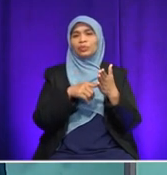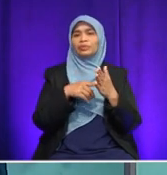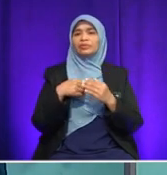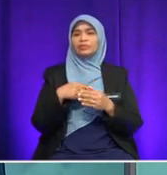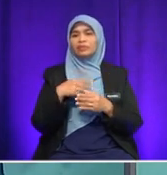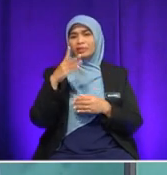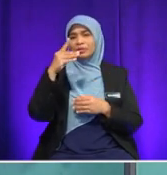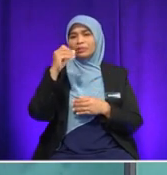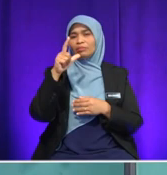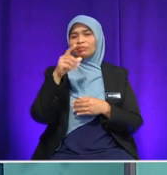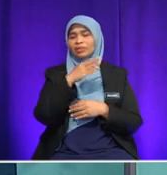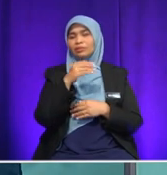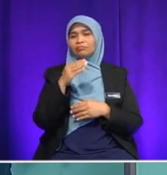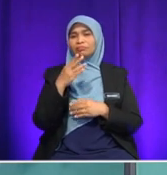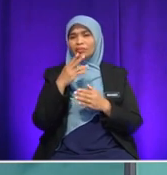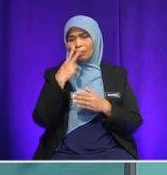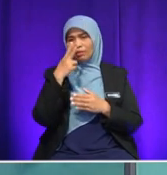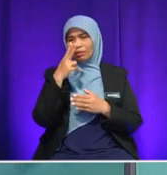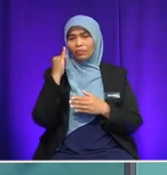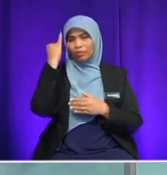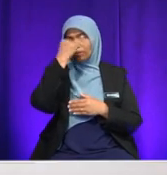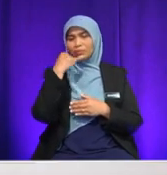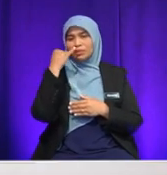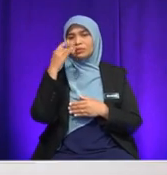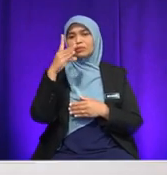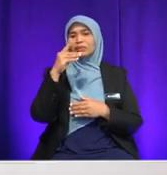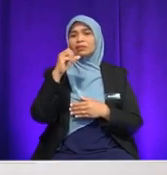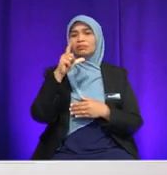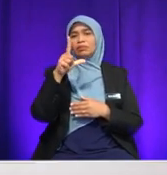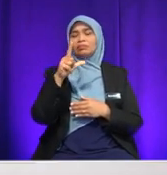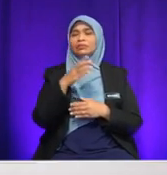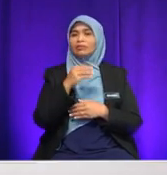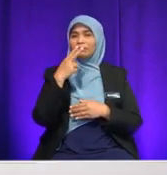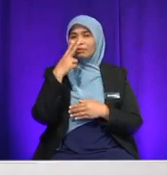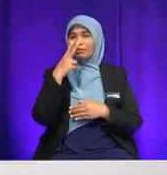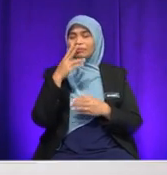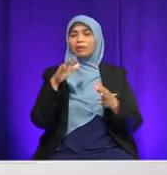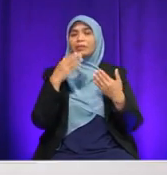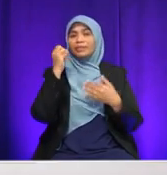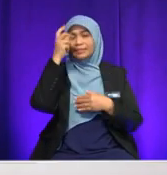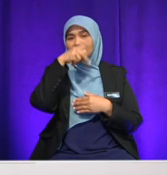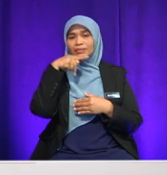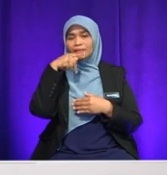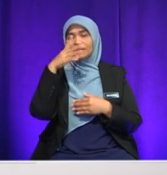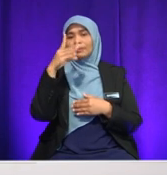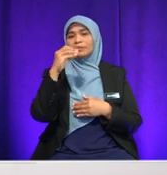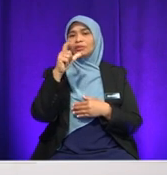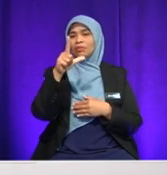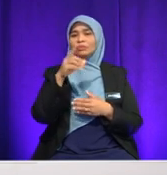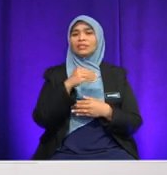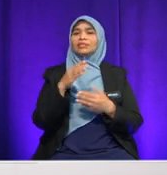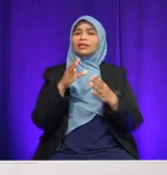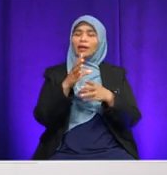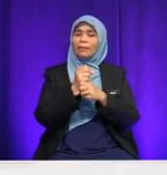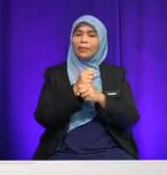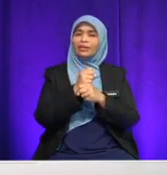meneliti imej Dol dan pergi kepada penilaian personality Dol dan juga terus dapat karya yang dihasilkan